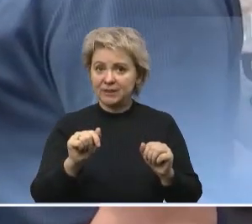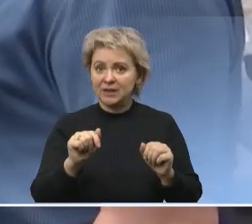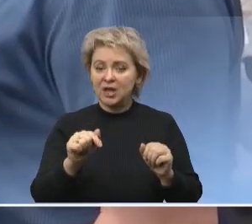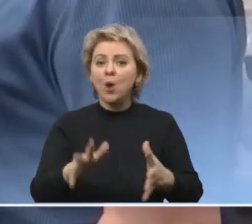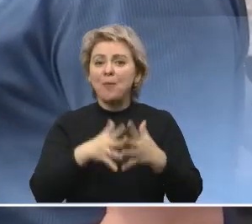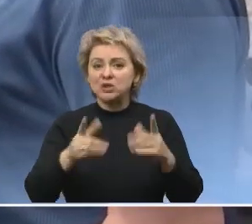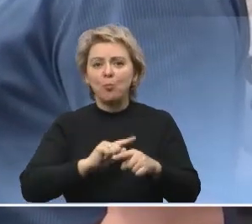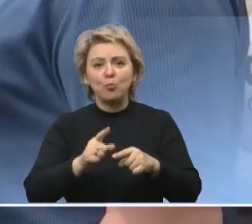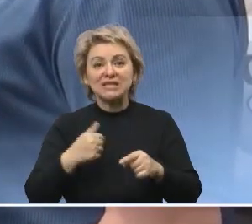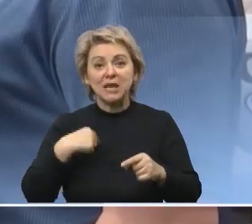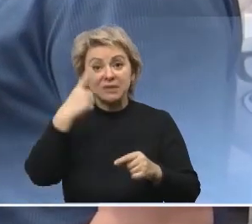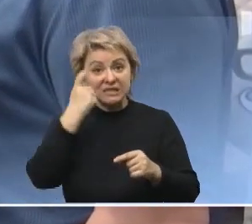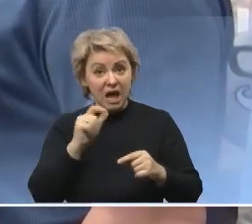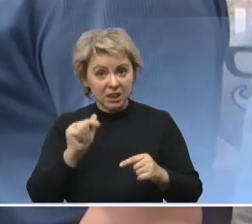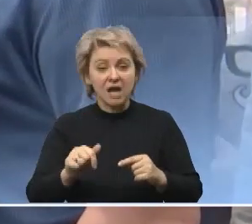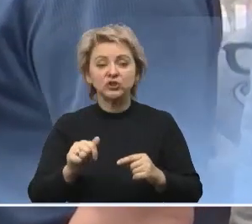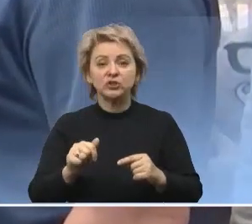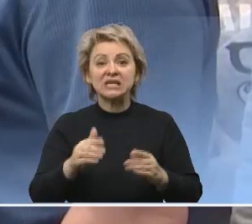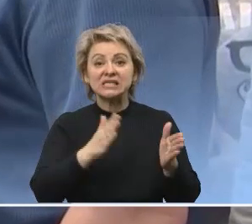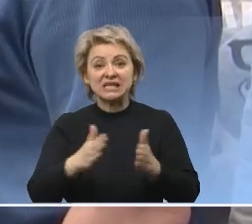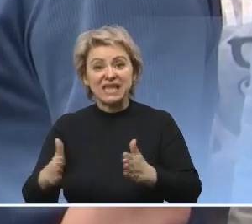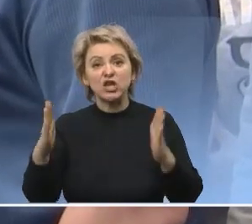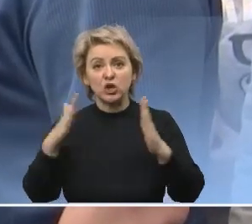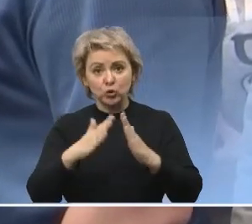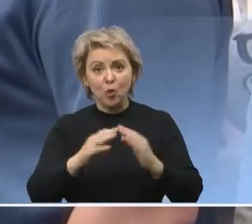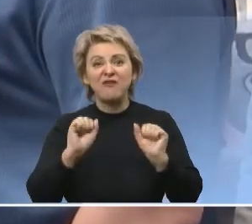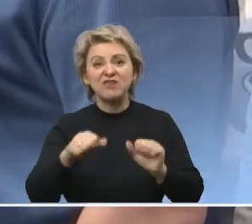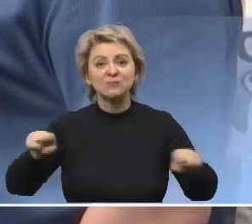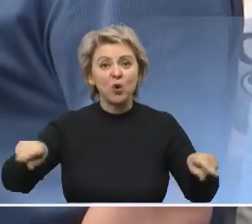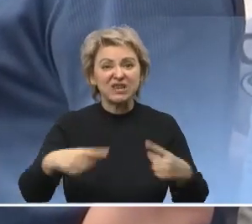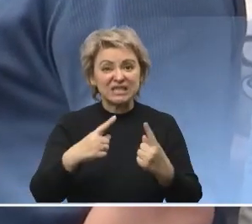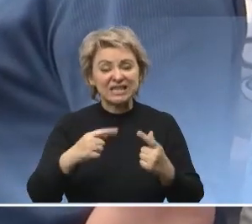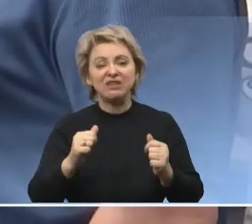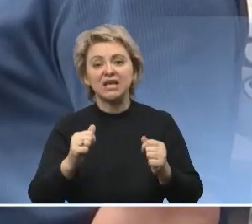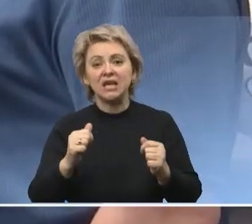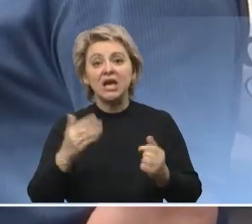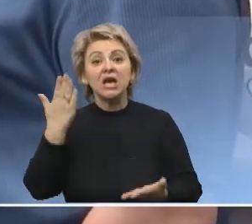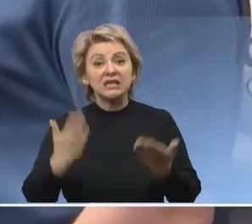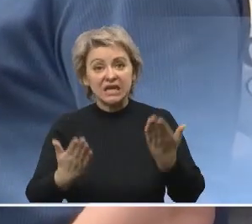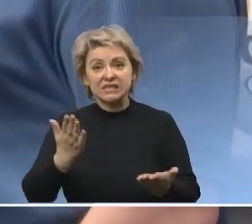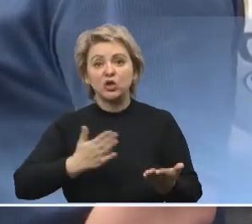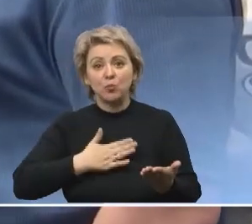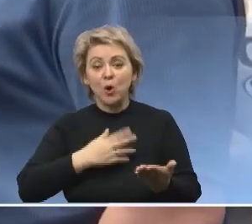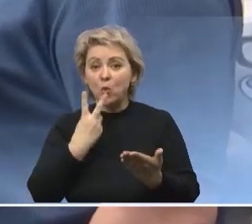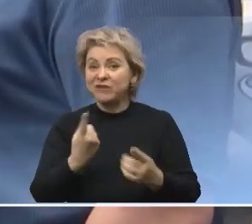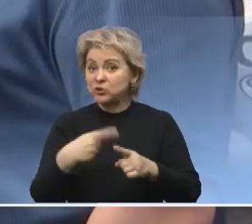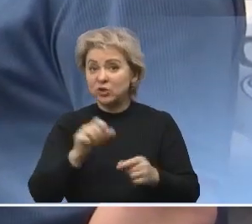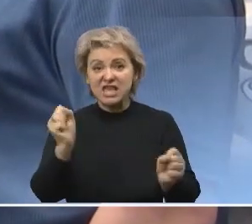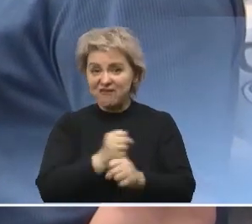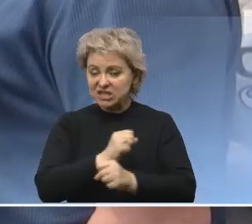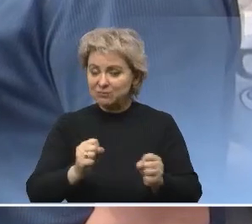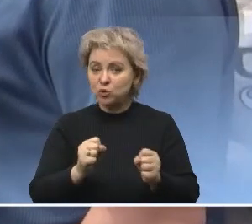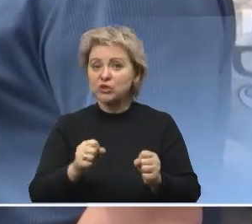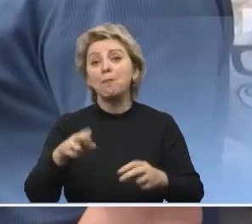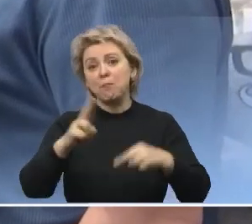максимально быстро мне докладываете состояние здания, возможность его восстановления. Если мы увидим, что это невозможно,